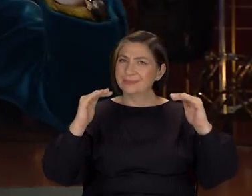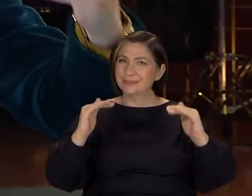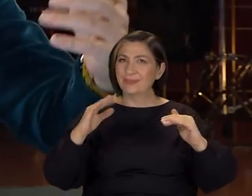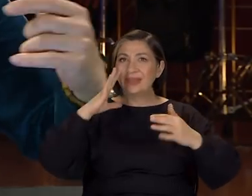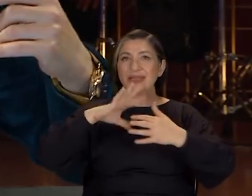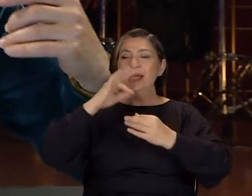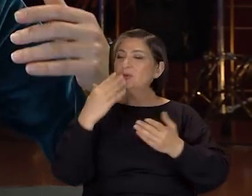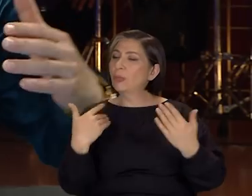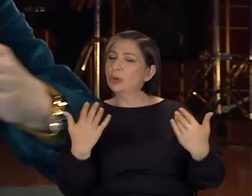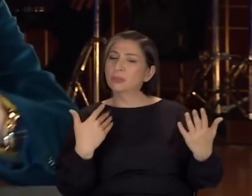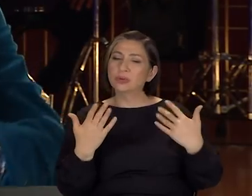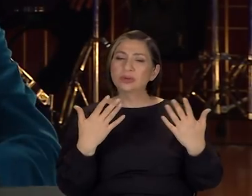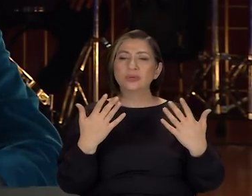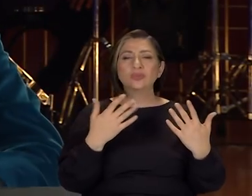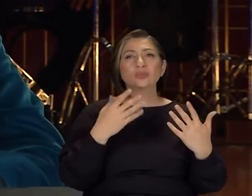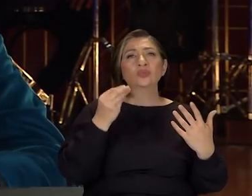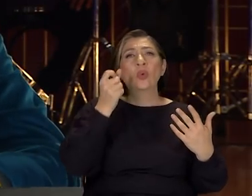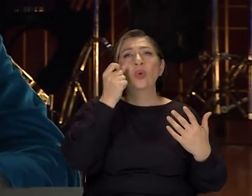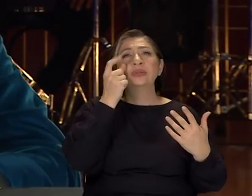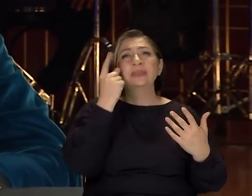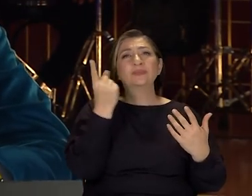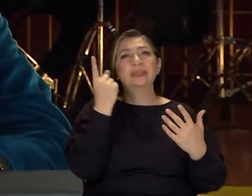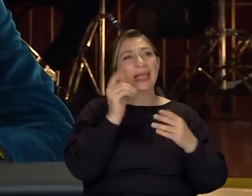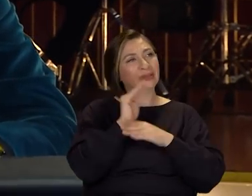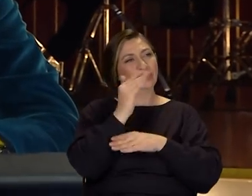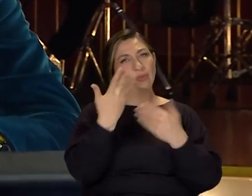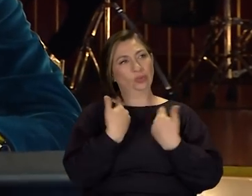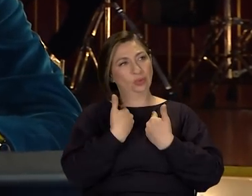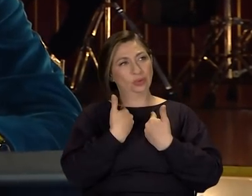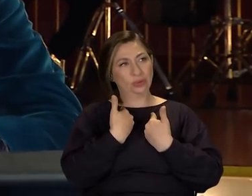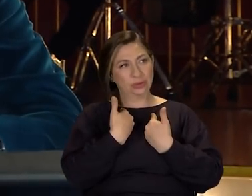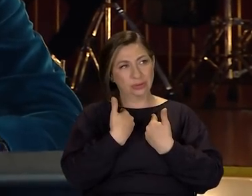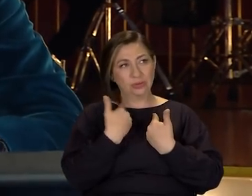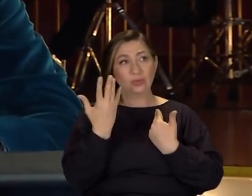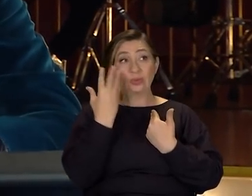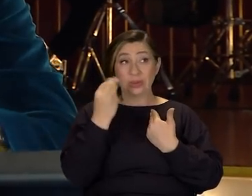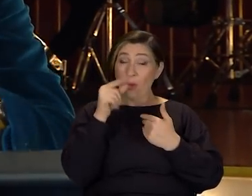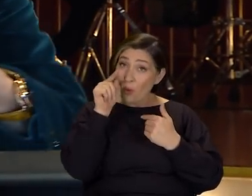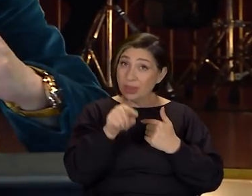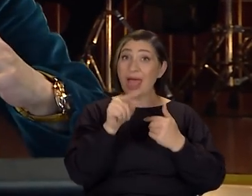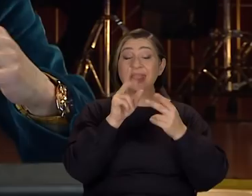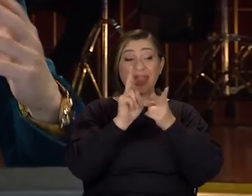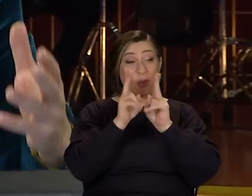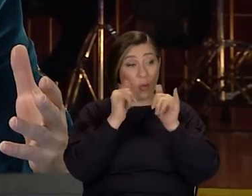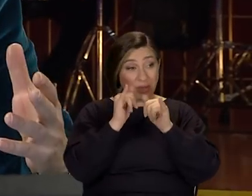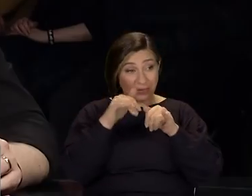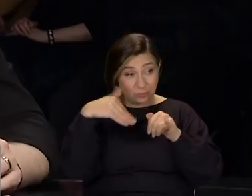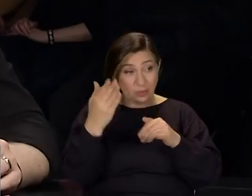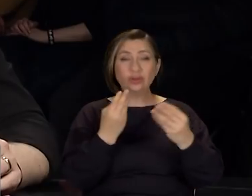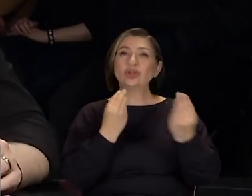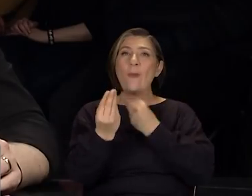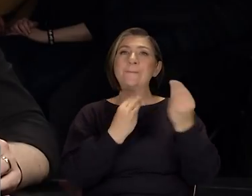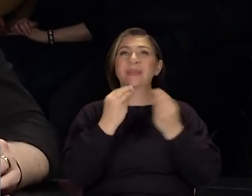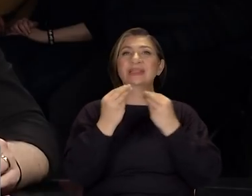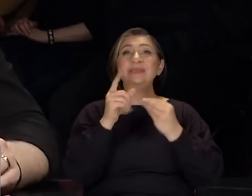sonra insanlar sohbet falan yapıyor. Çok özlediğimiz bir şey yaşıyoruz. Şahane. Çok güzel. O da oyundan sonra sohbet edebilme.